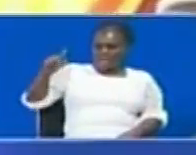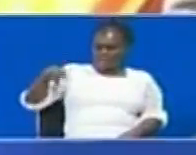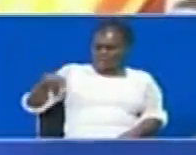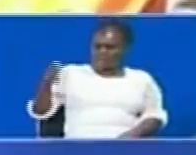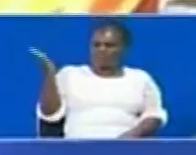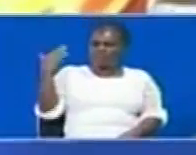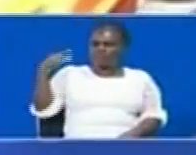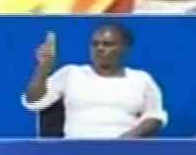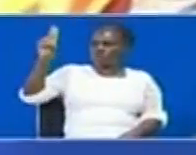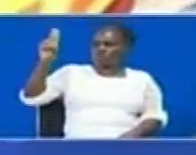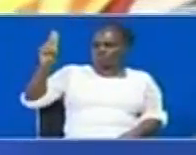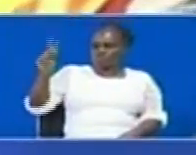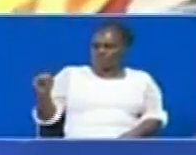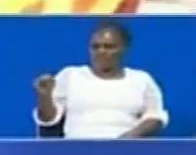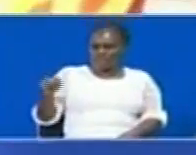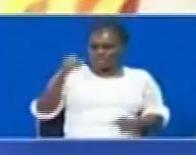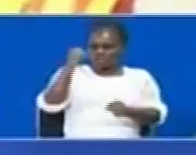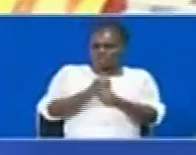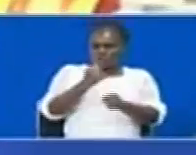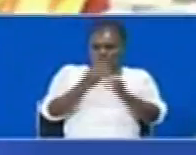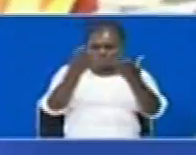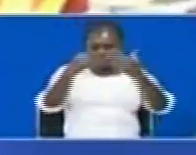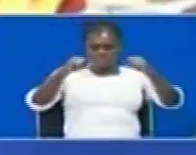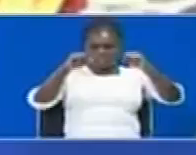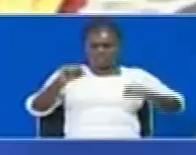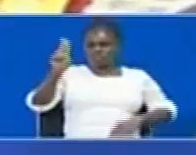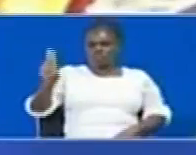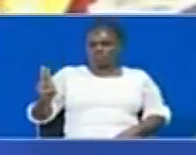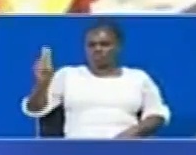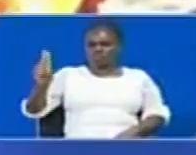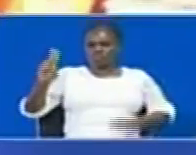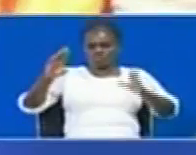katika Umoja wa Mataifa, kazi aliyopewa na Rais Uhuru Kenyatta.